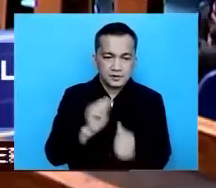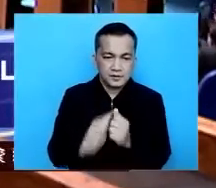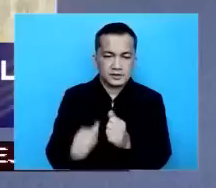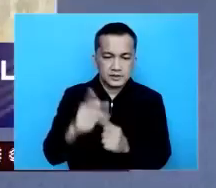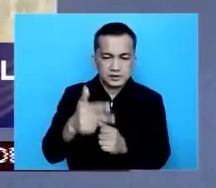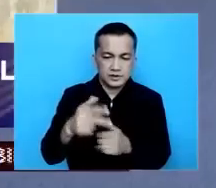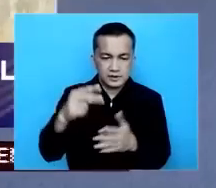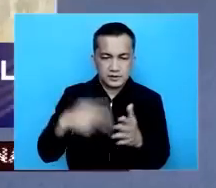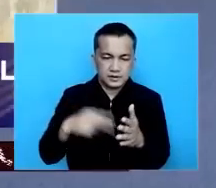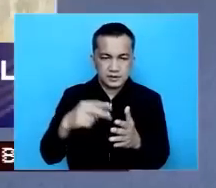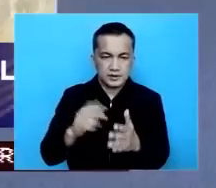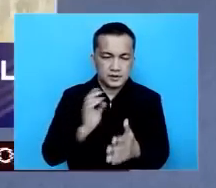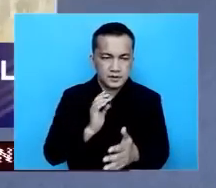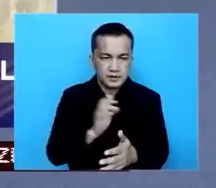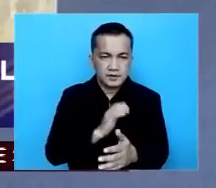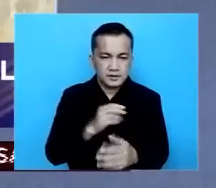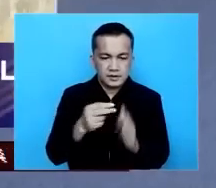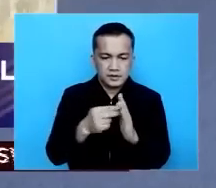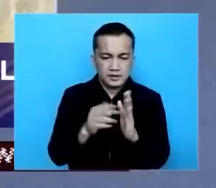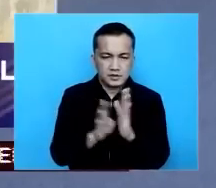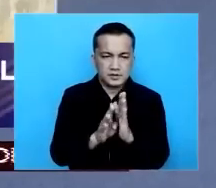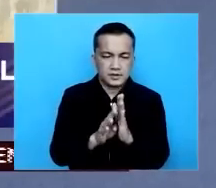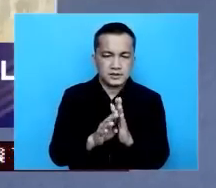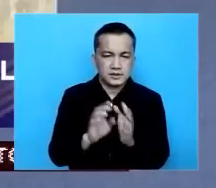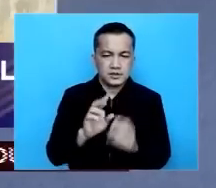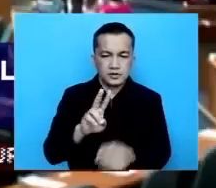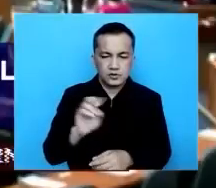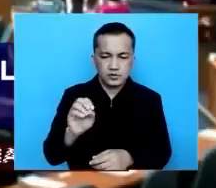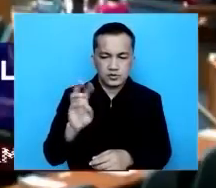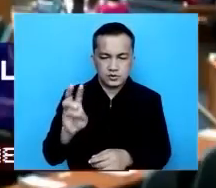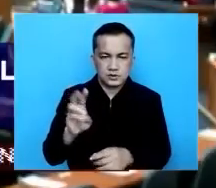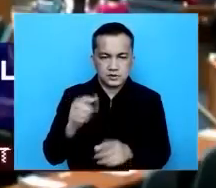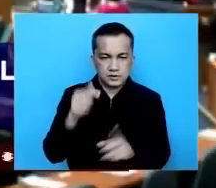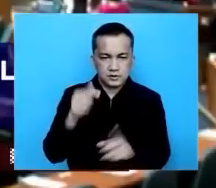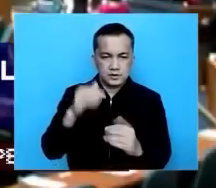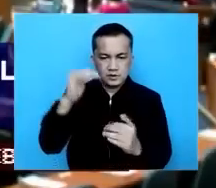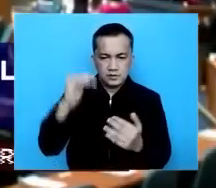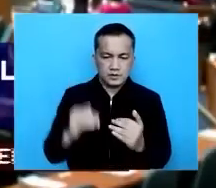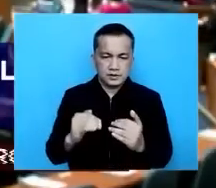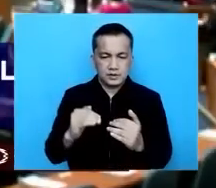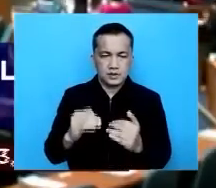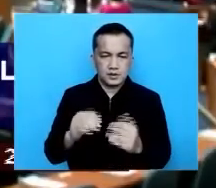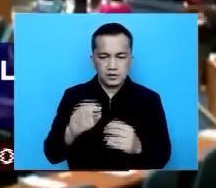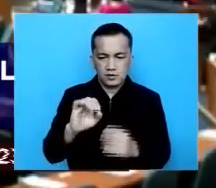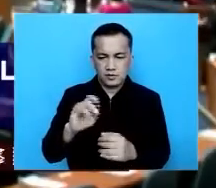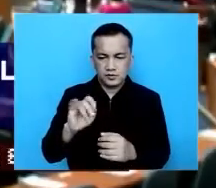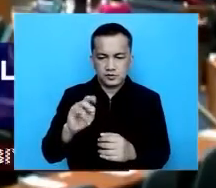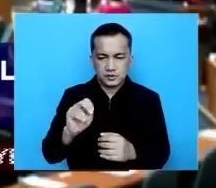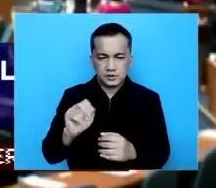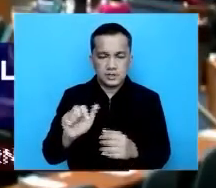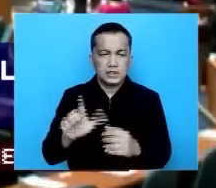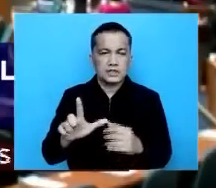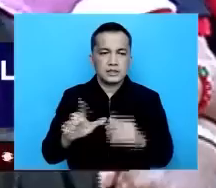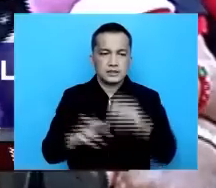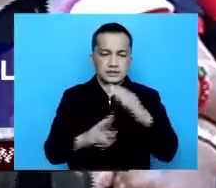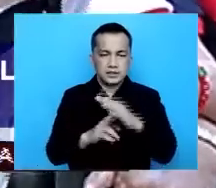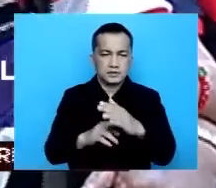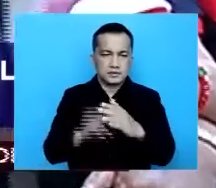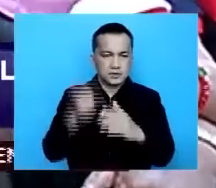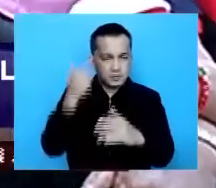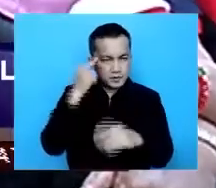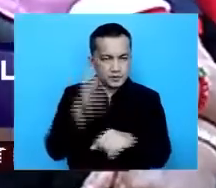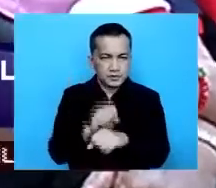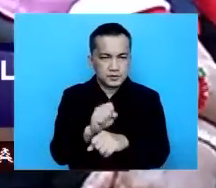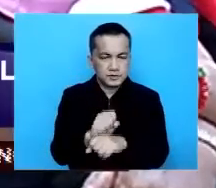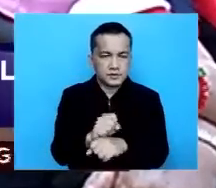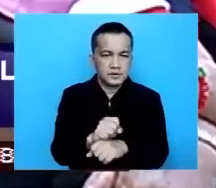sa Kamara ang House Bill No. 206 na layong babaan ang edad sa optional retirement para sa mga government employee. Imbes na